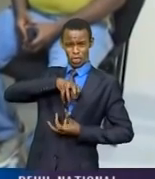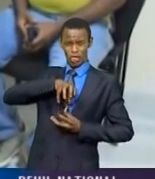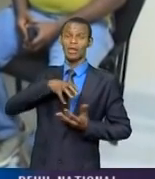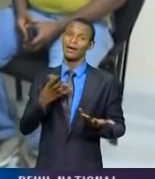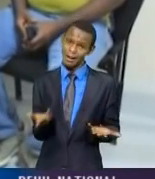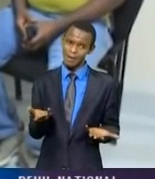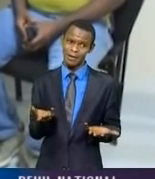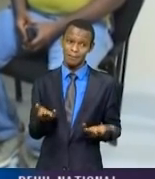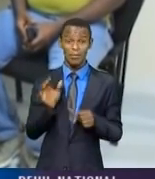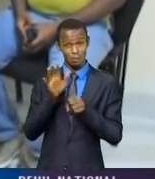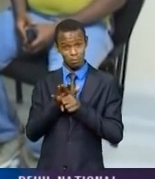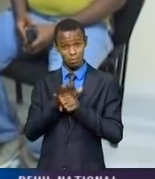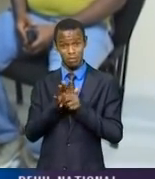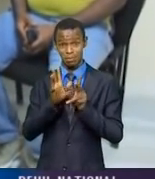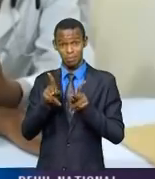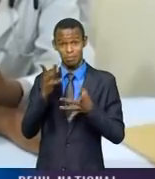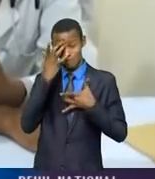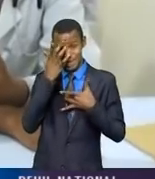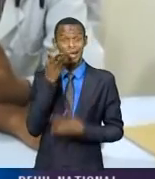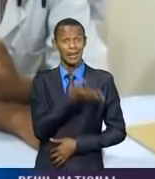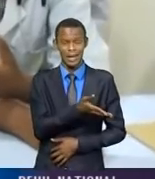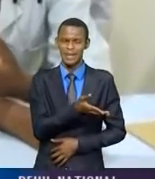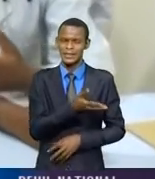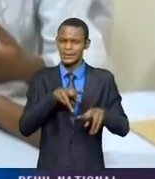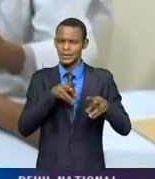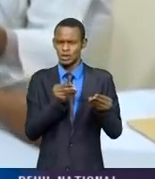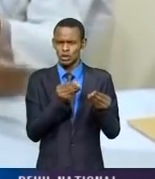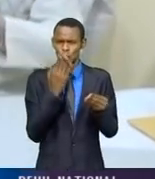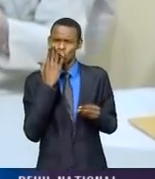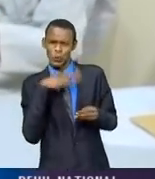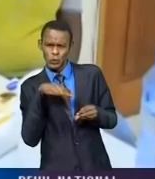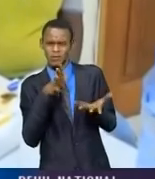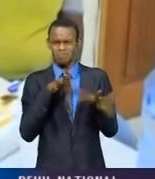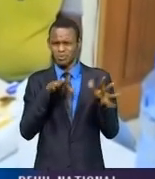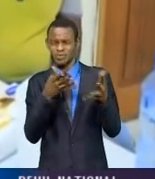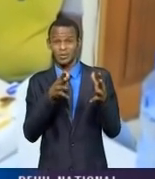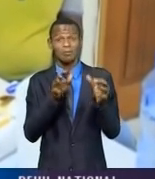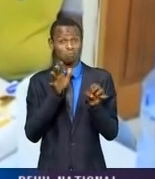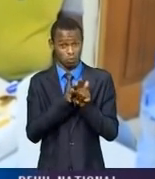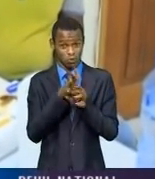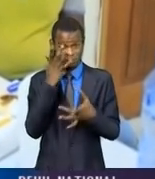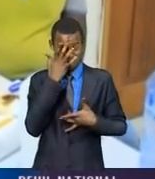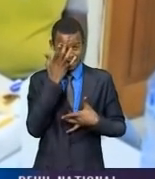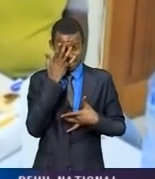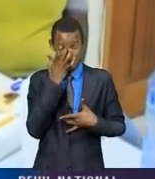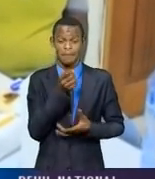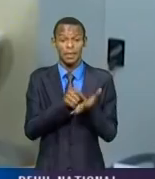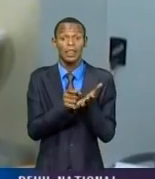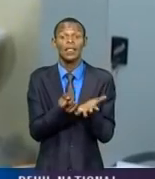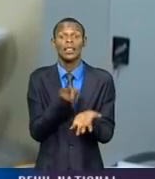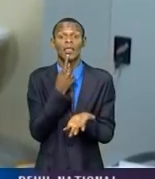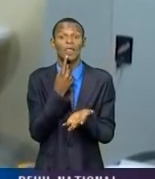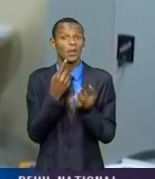toujours il faut le souligner à la portée de toutes les bourses certains patients récourt simplement à la médecine